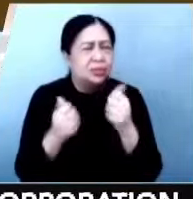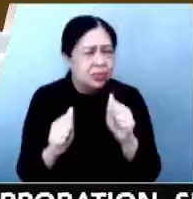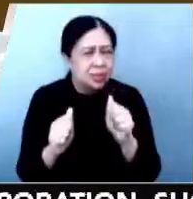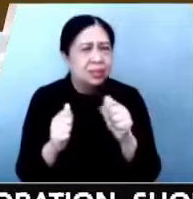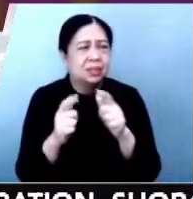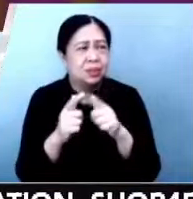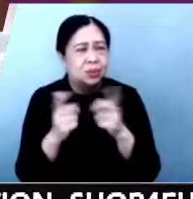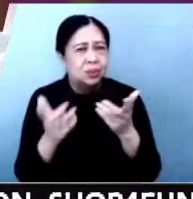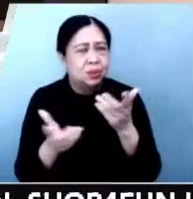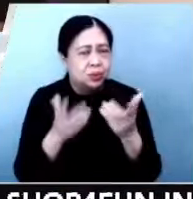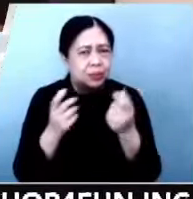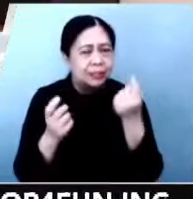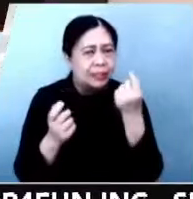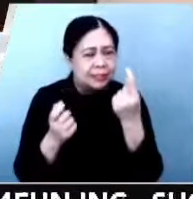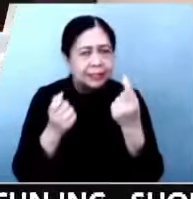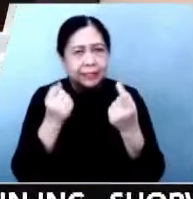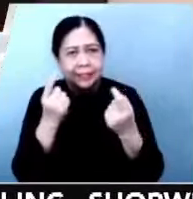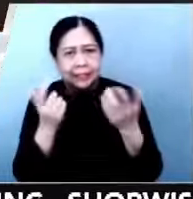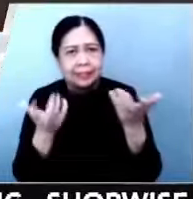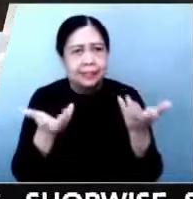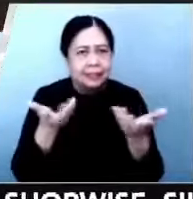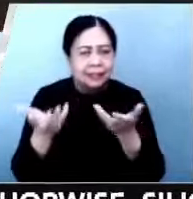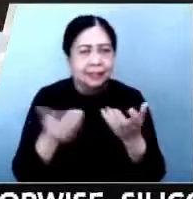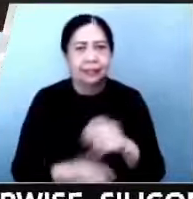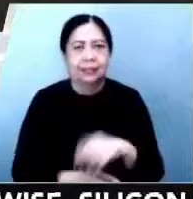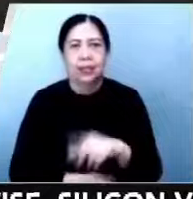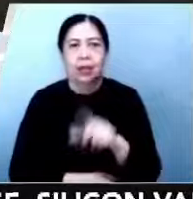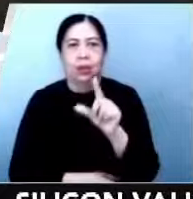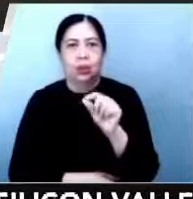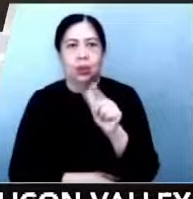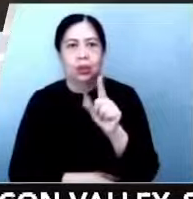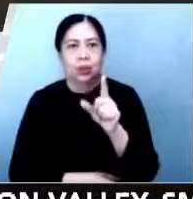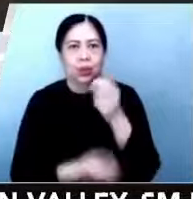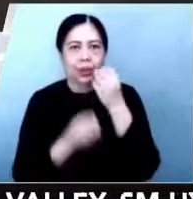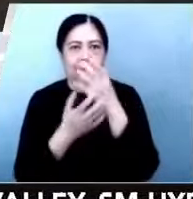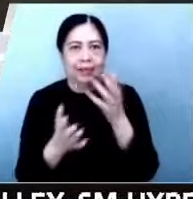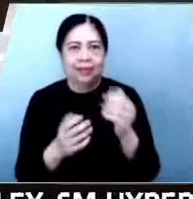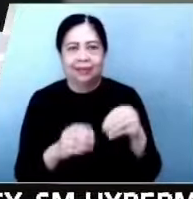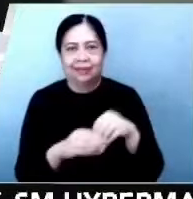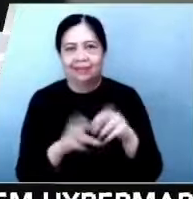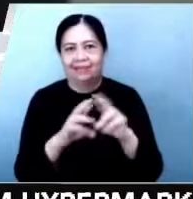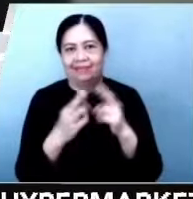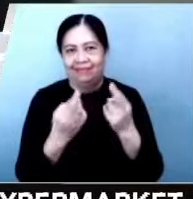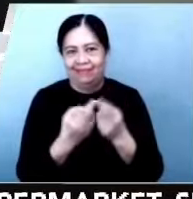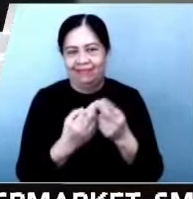They're trying to understand each other. 2021 nang i-reveal ni Bea na in a relationship na sila.